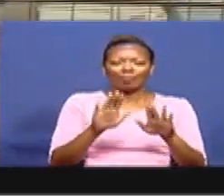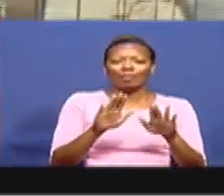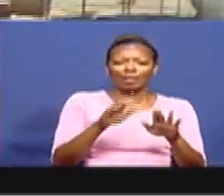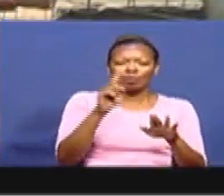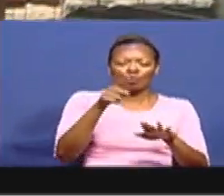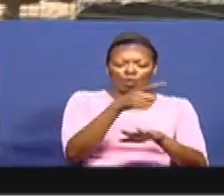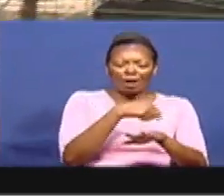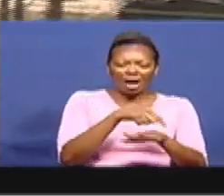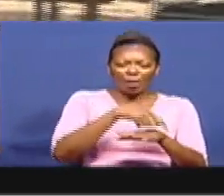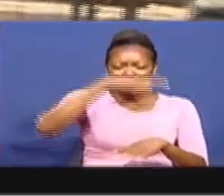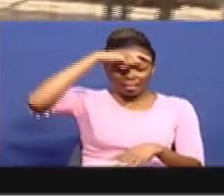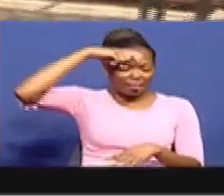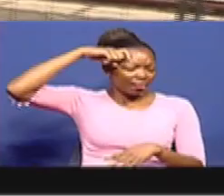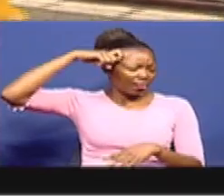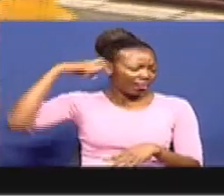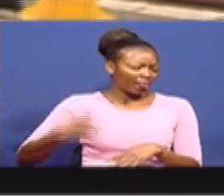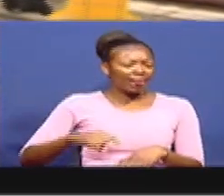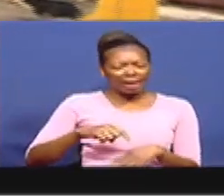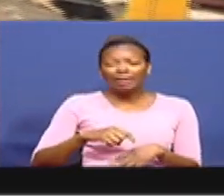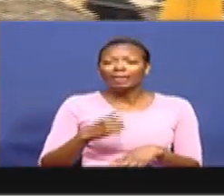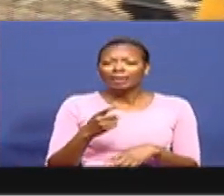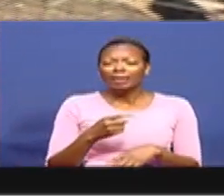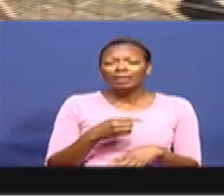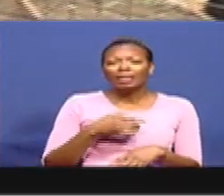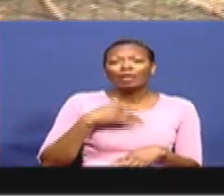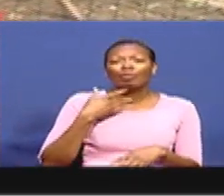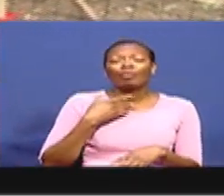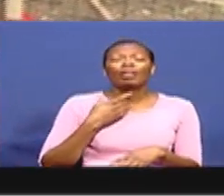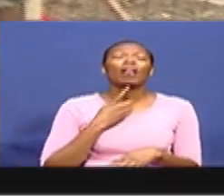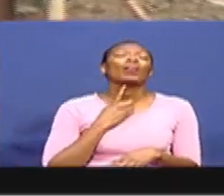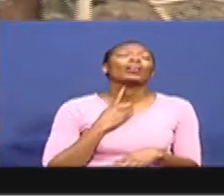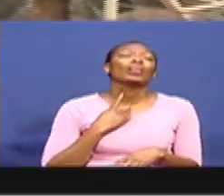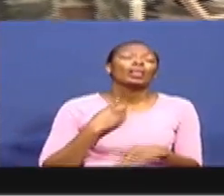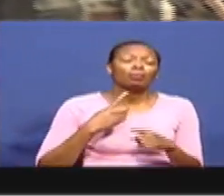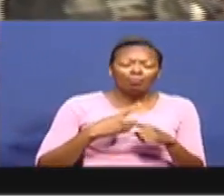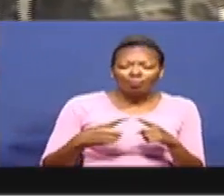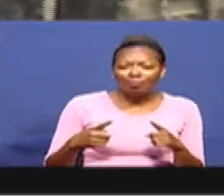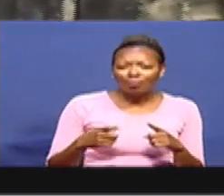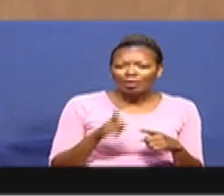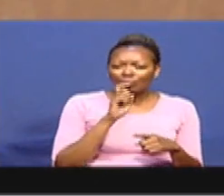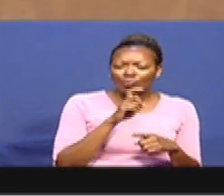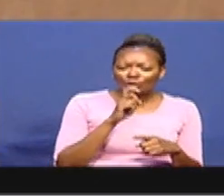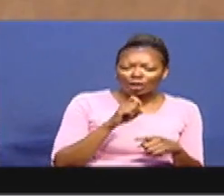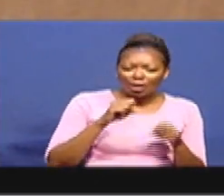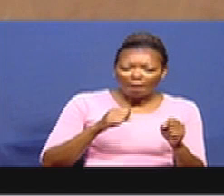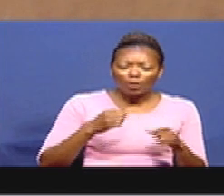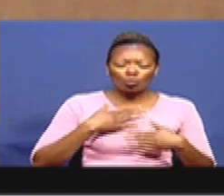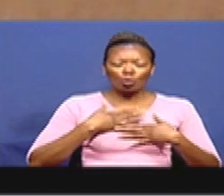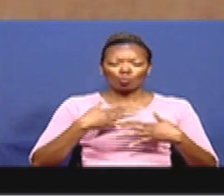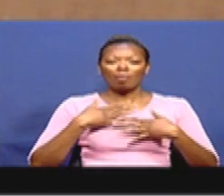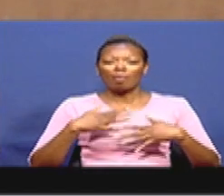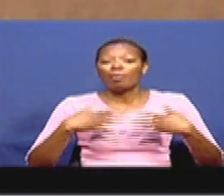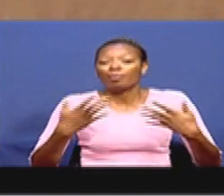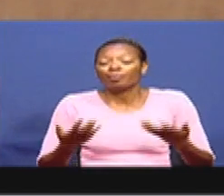kijasho na kuhisi kiu. Basi, kuku hao wanakabiliana vipi na hali hiyo ya hewa? Umuhimu wa